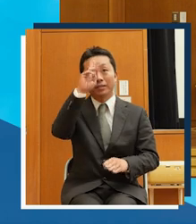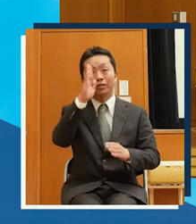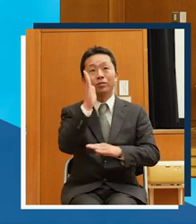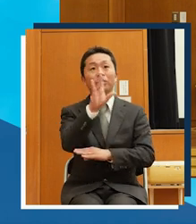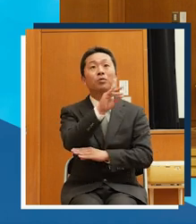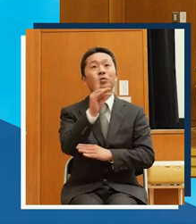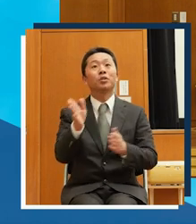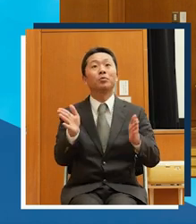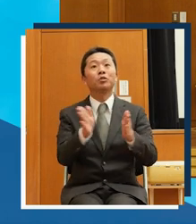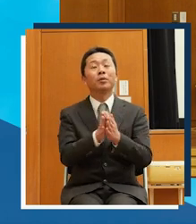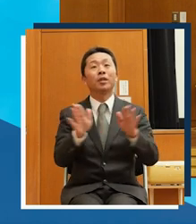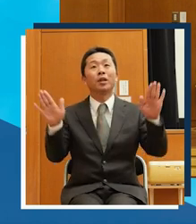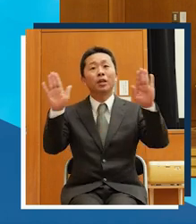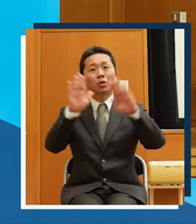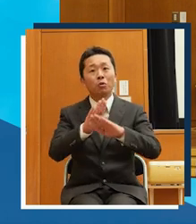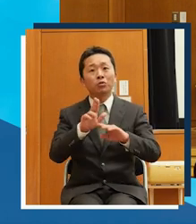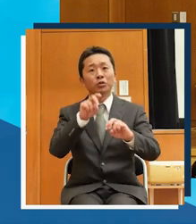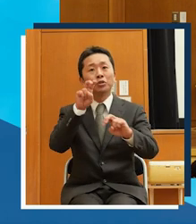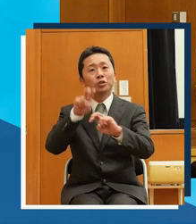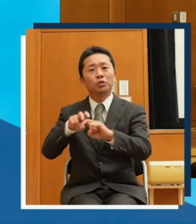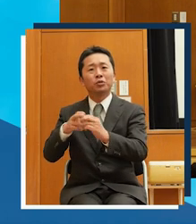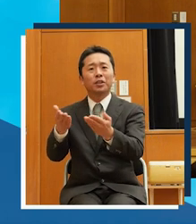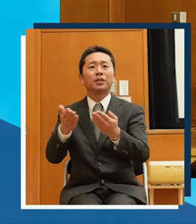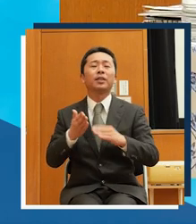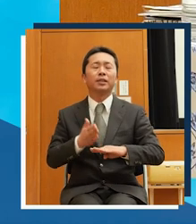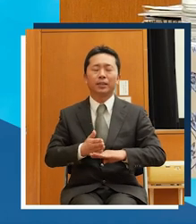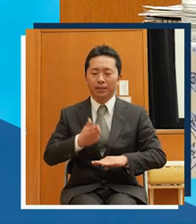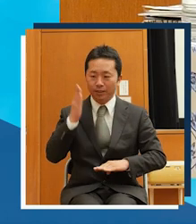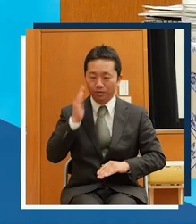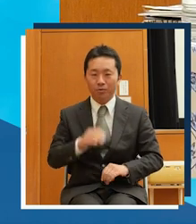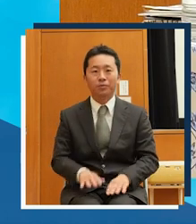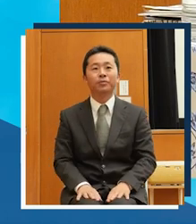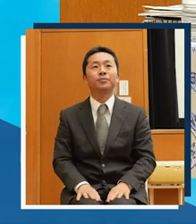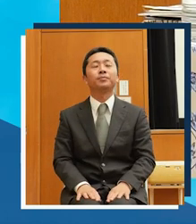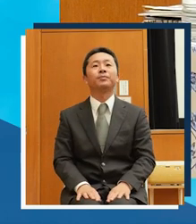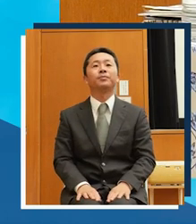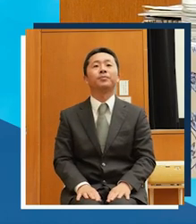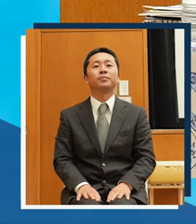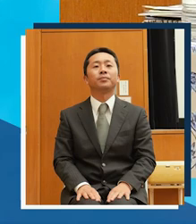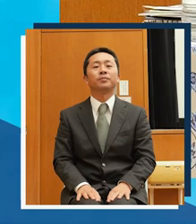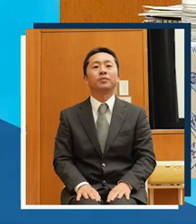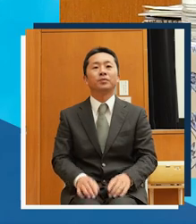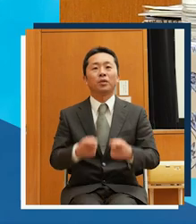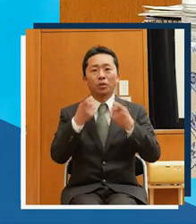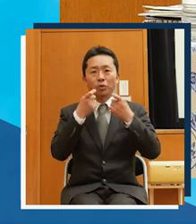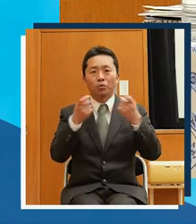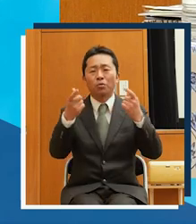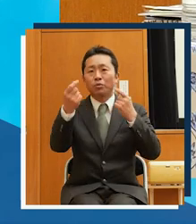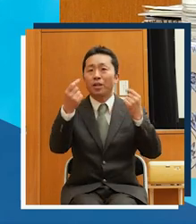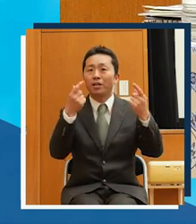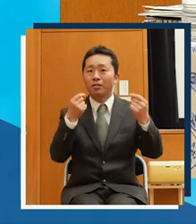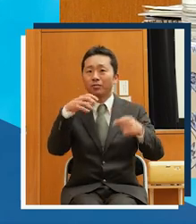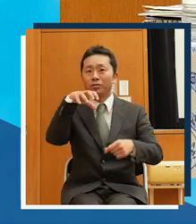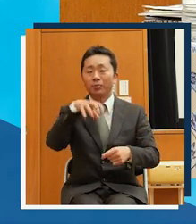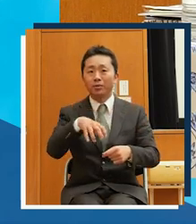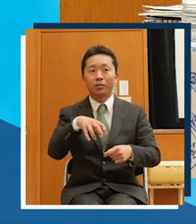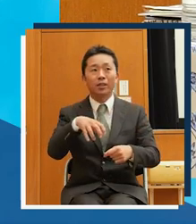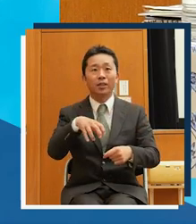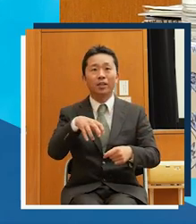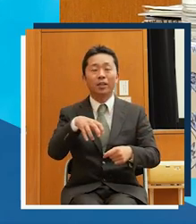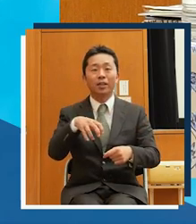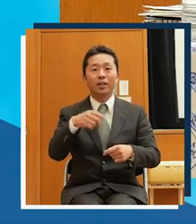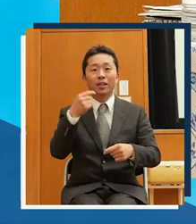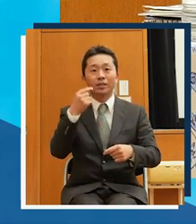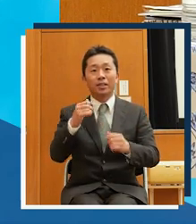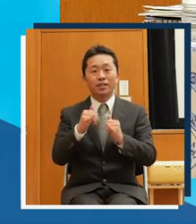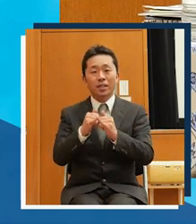学生さんがこの時間えご一緒していただいたこと本当に感謝いたしますそしてえ本当に有国大学で私も本田先生を始めたくさん